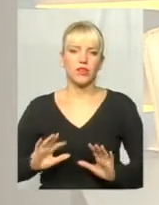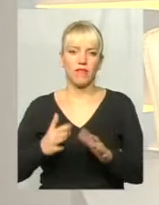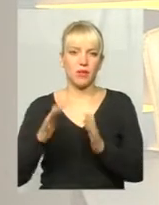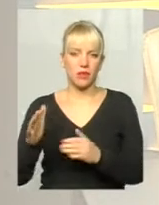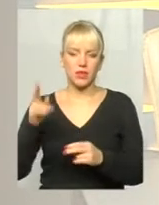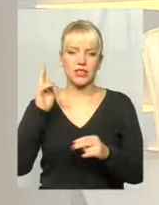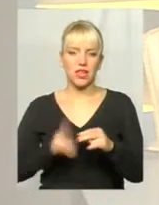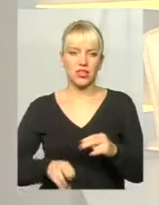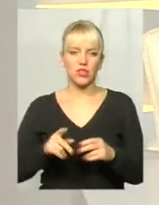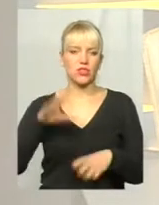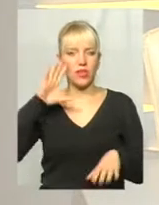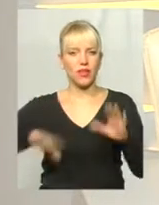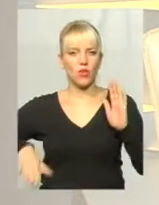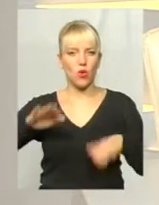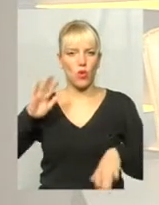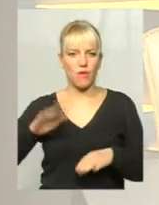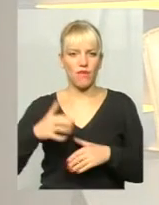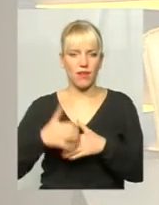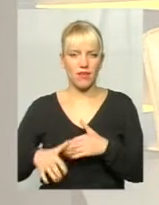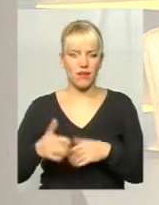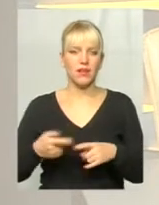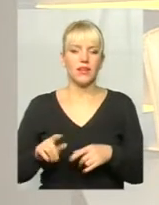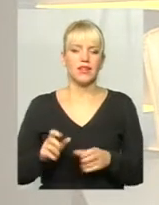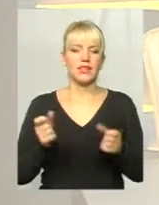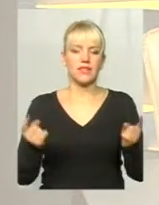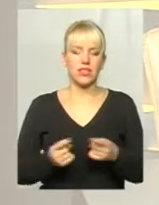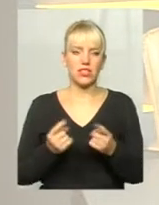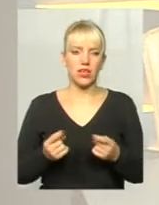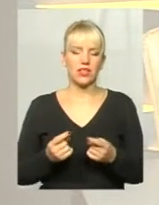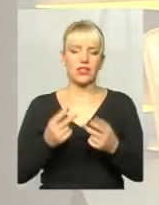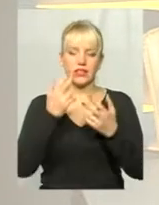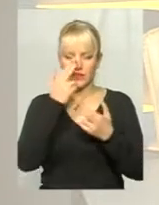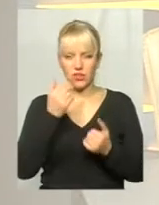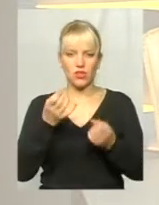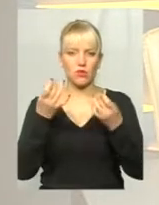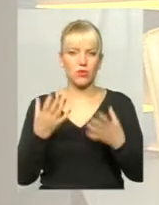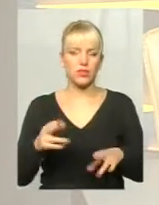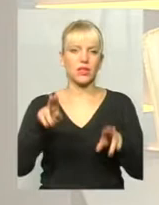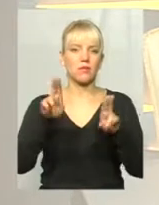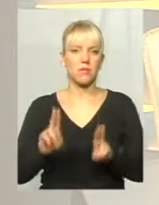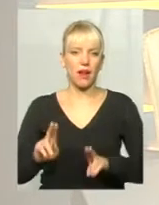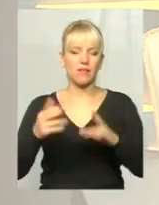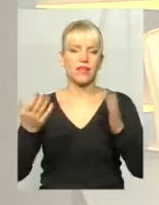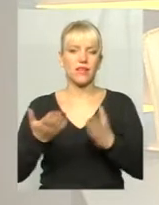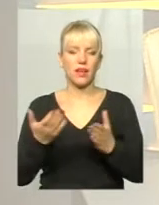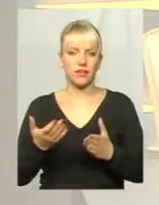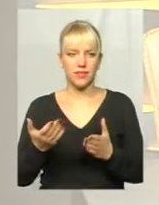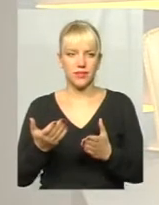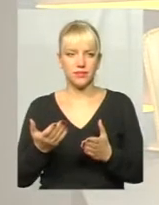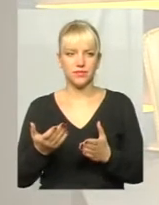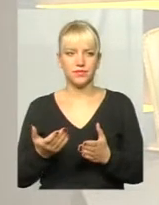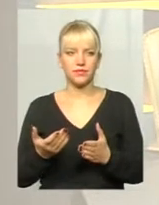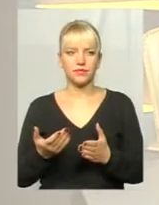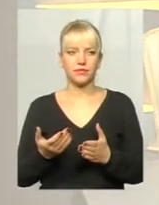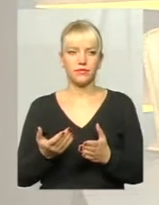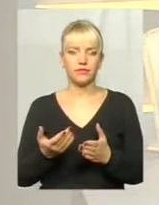закінчується ігнорування звичайних, звичних і досить простих правил, які, власне,